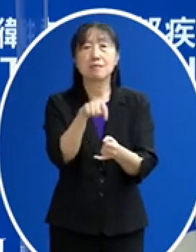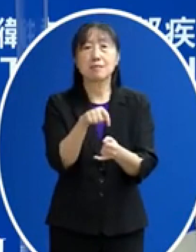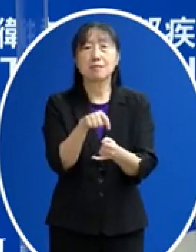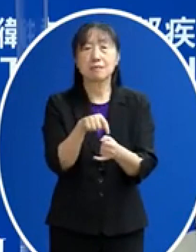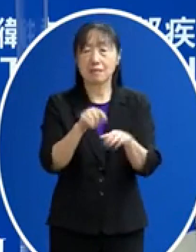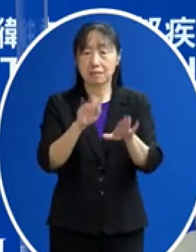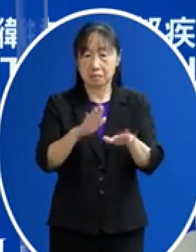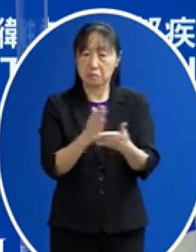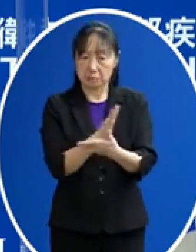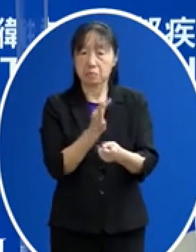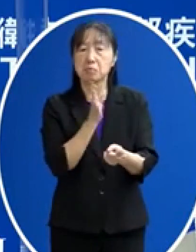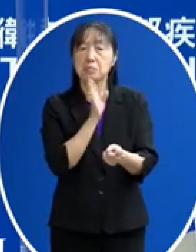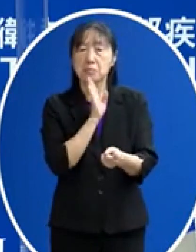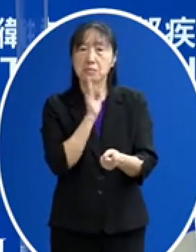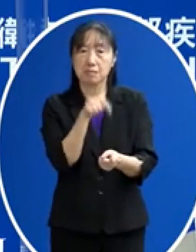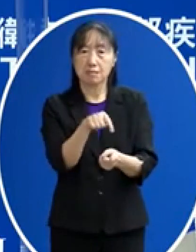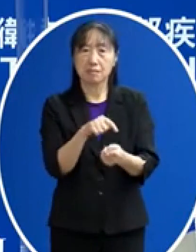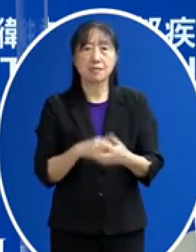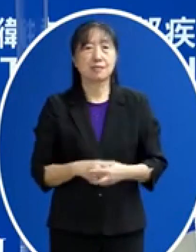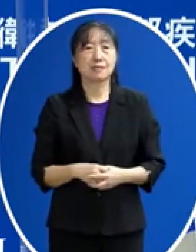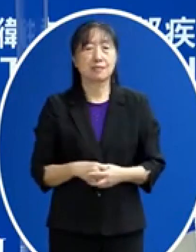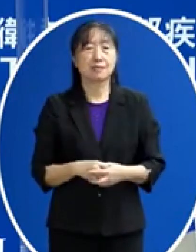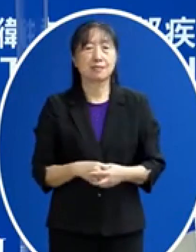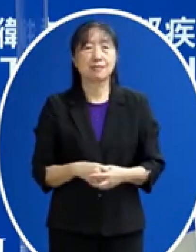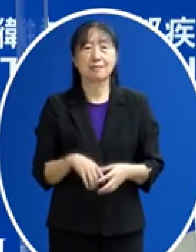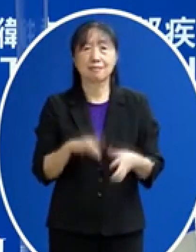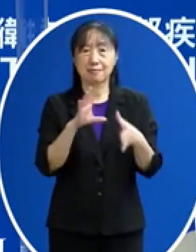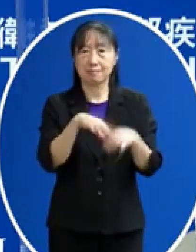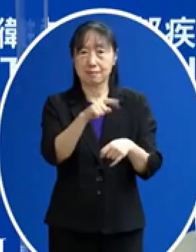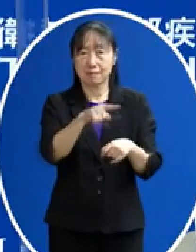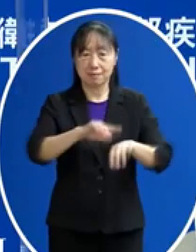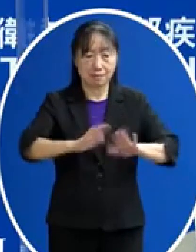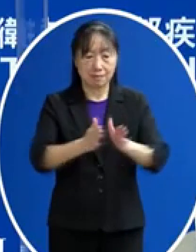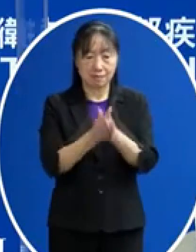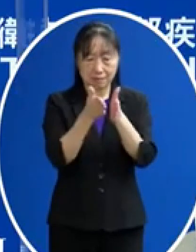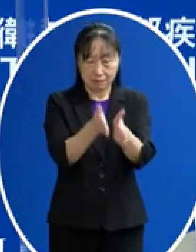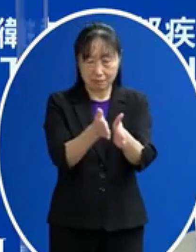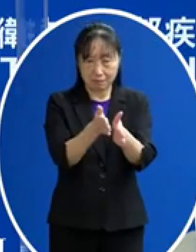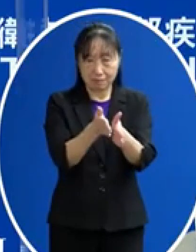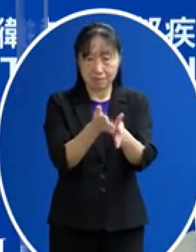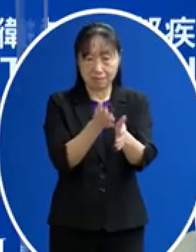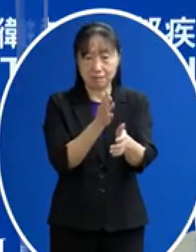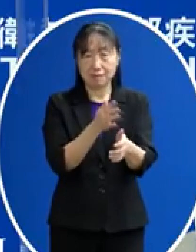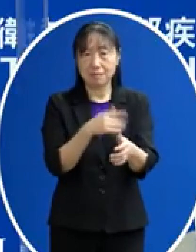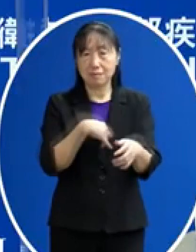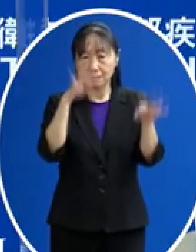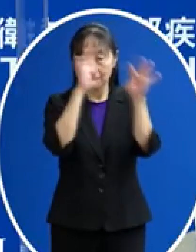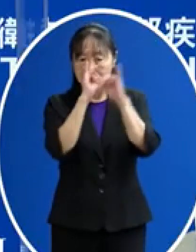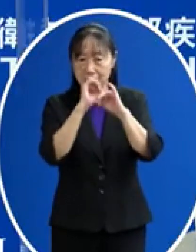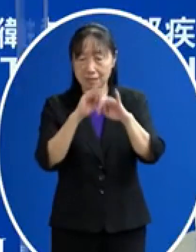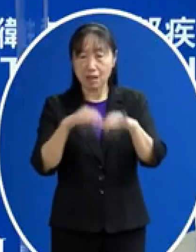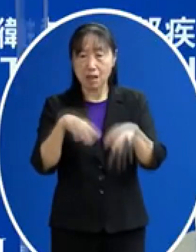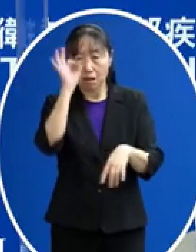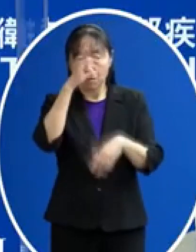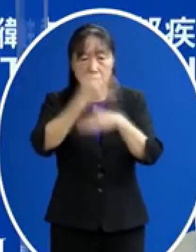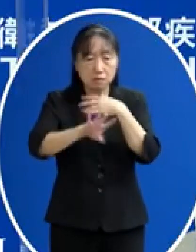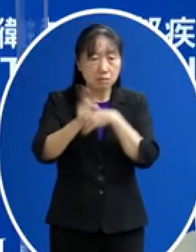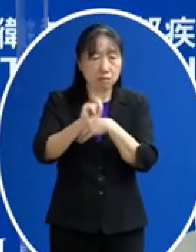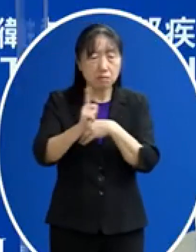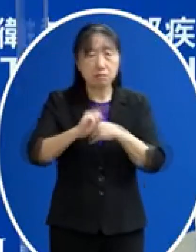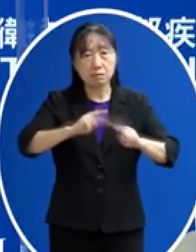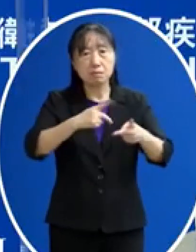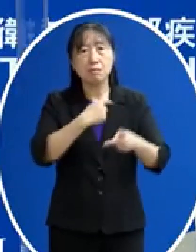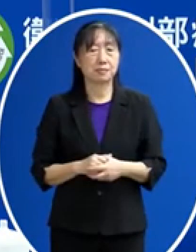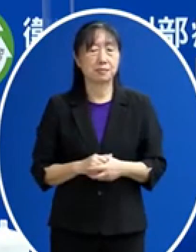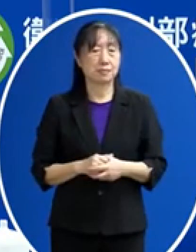来看是相当高。那所以第一个时间也及时要展开调查，看有什么样的一个疏漏或需要改